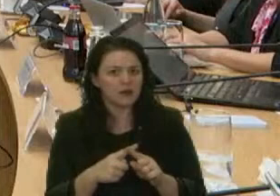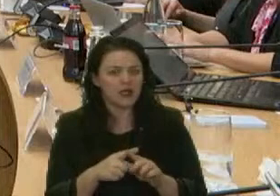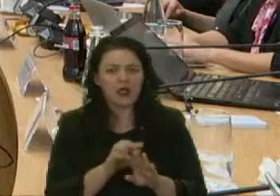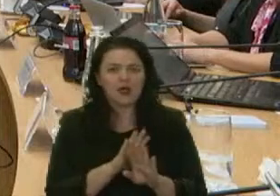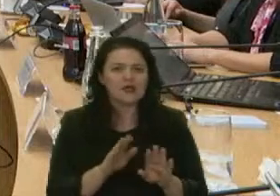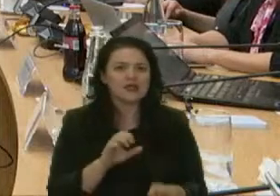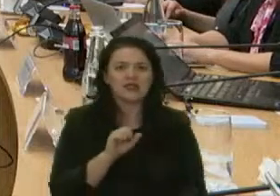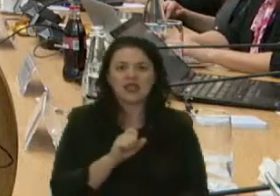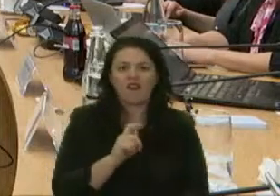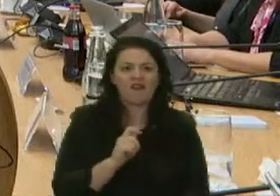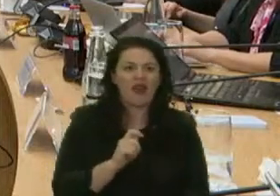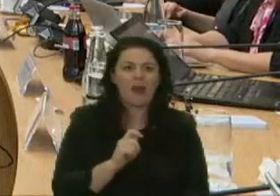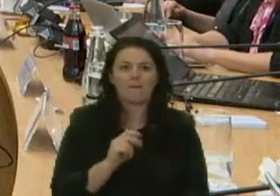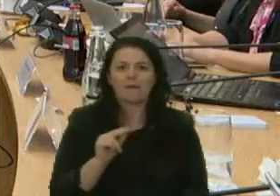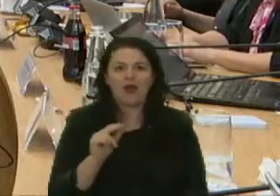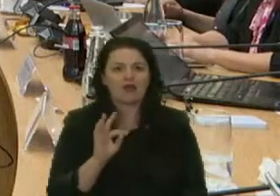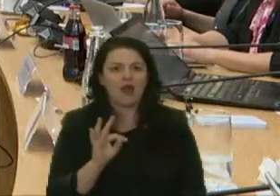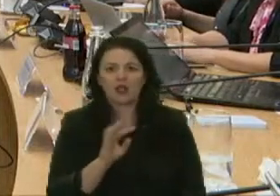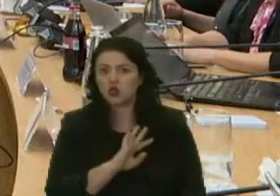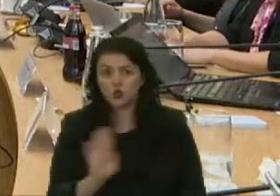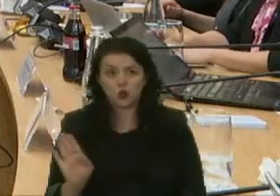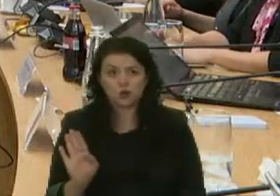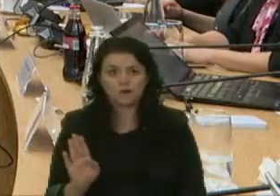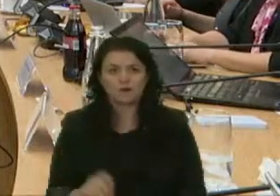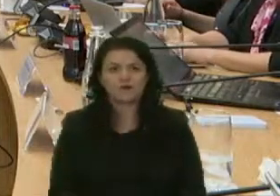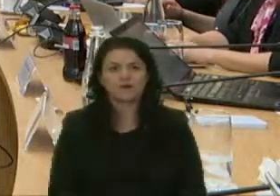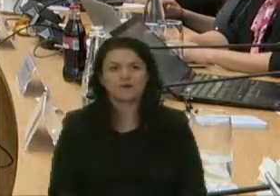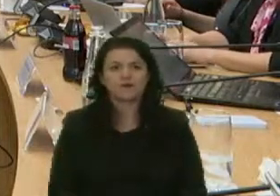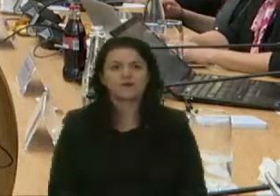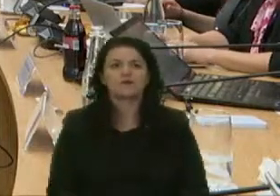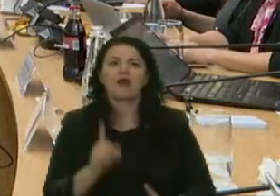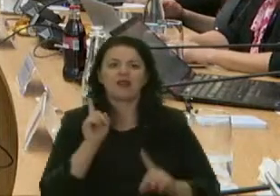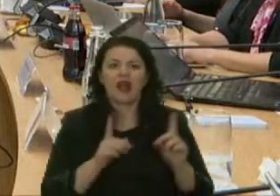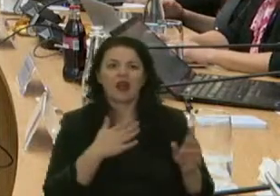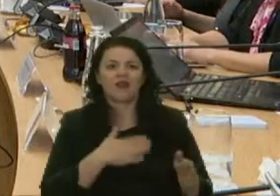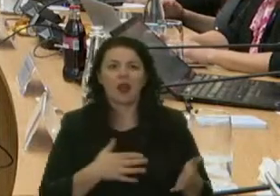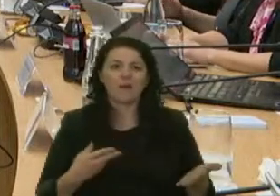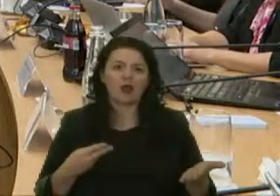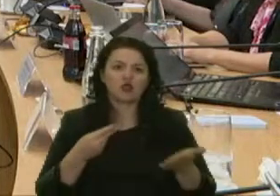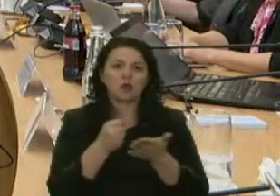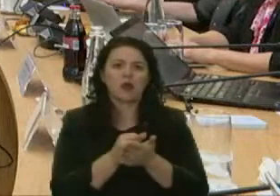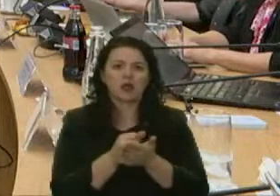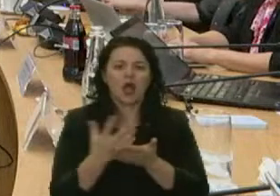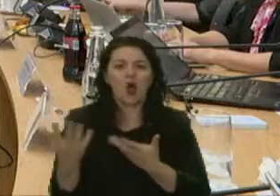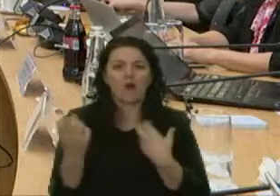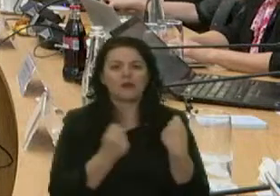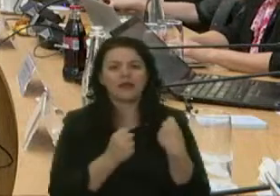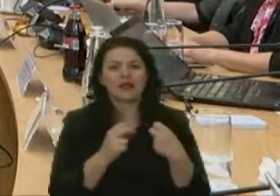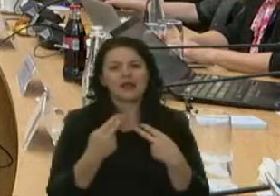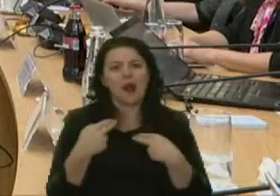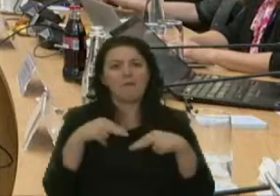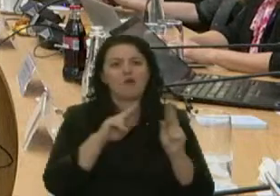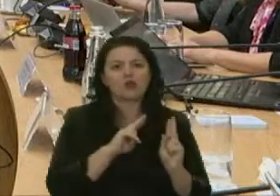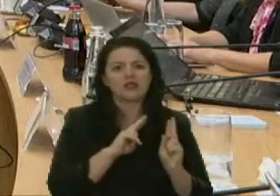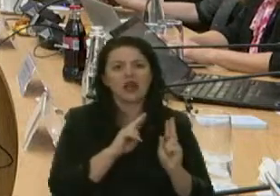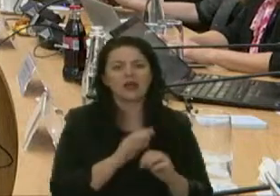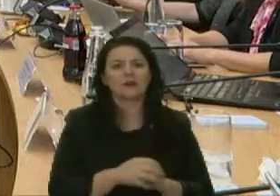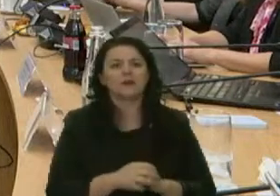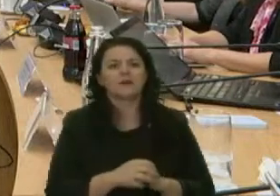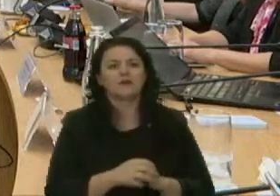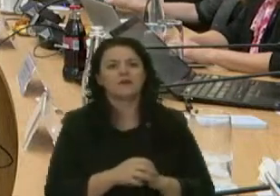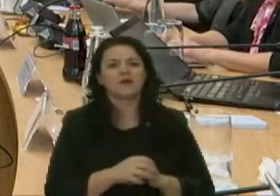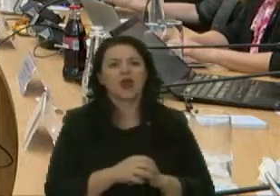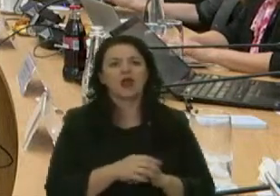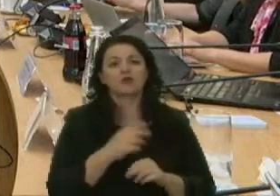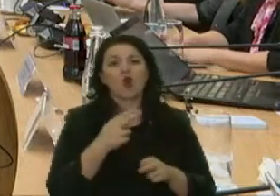p nu ACA dacă vrem să plătim anticipat și să obținem după aceea rambursarea sumelor de bani ca să fiu corect cu